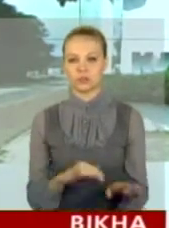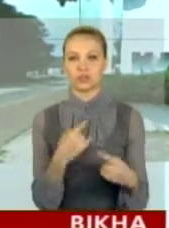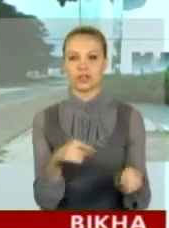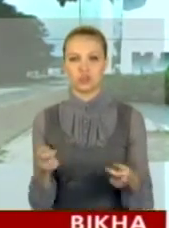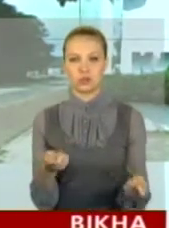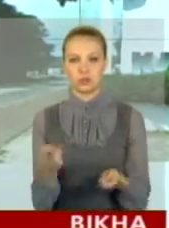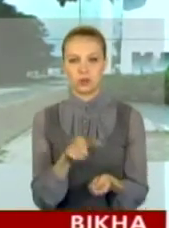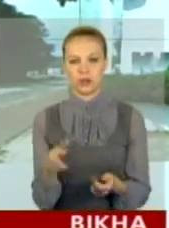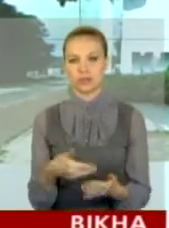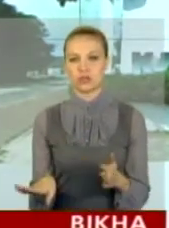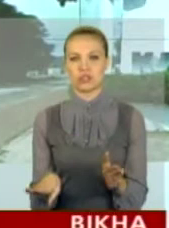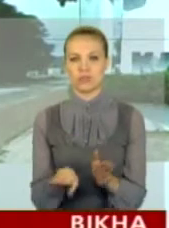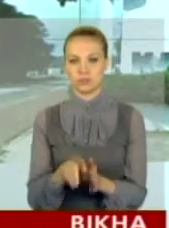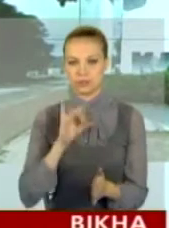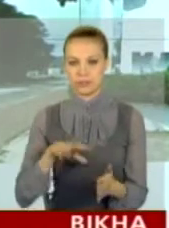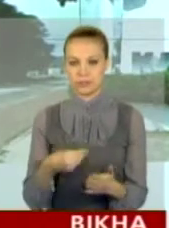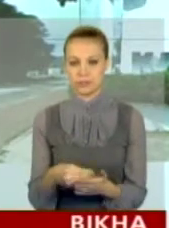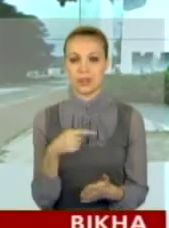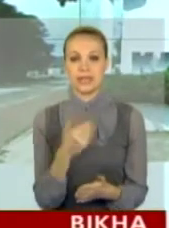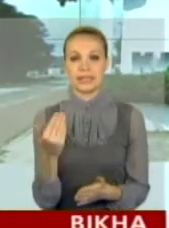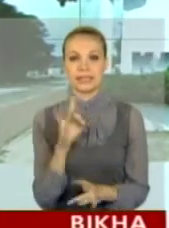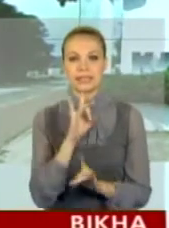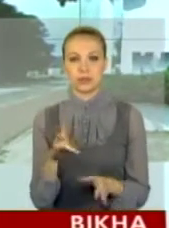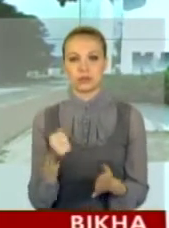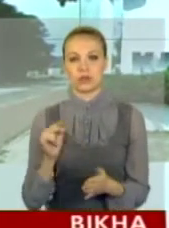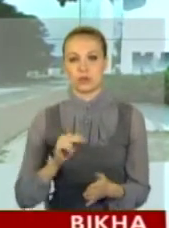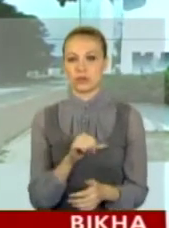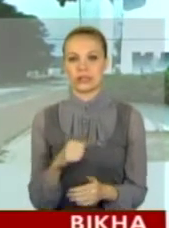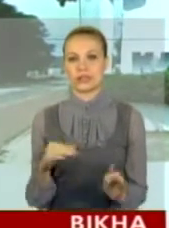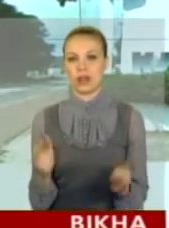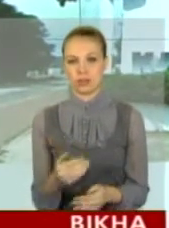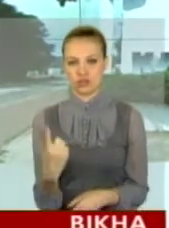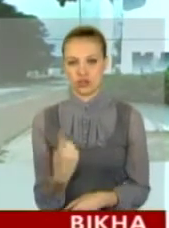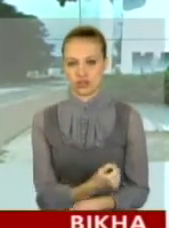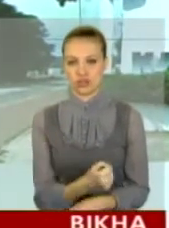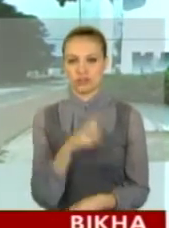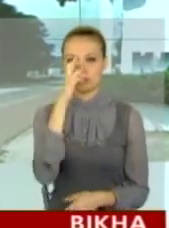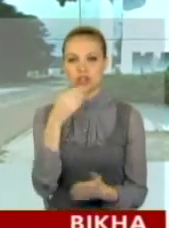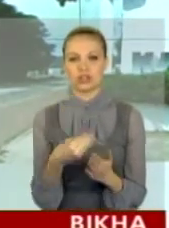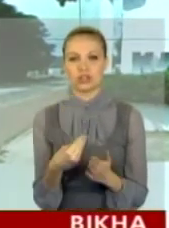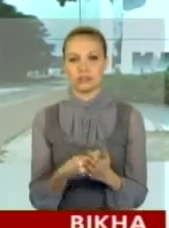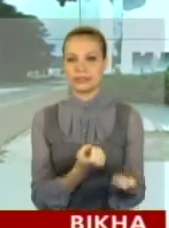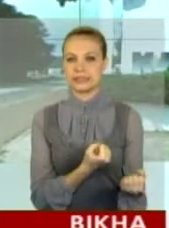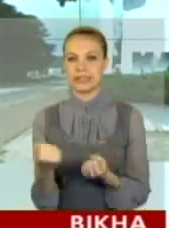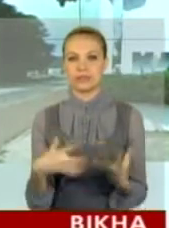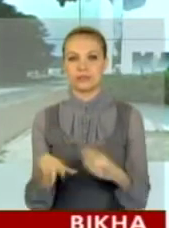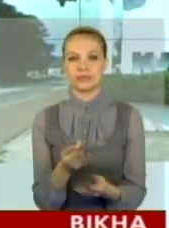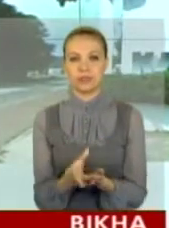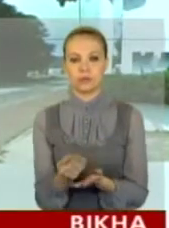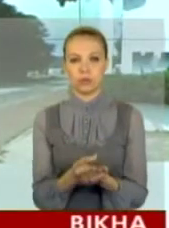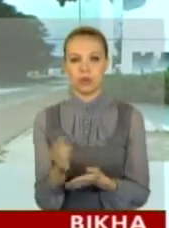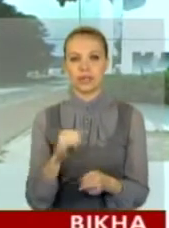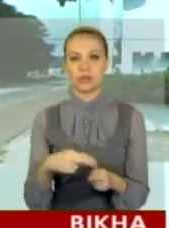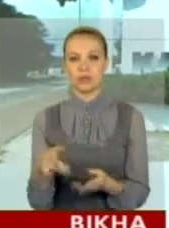інші урядники пішли у відпустки своїм коштом. Їх не буде на роботі щонайменше тиждень. Держскарбниця затримує всі проплати і